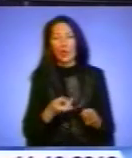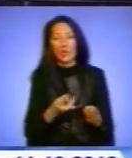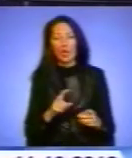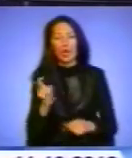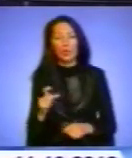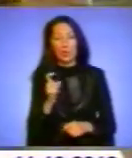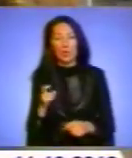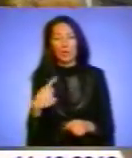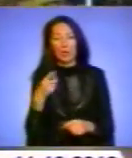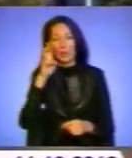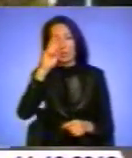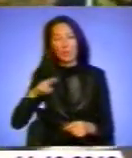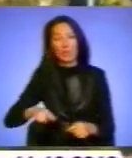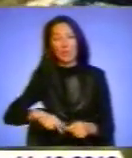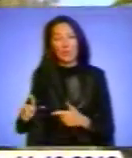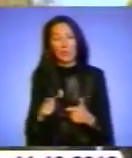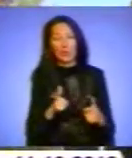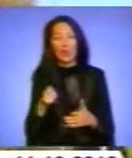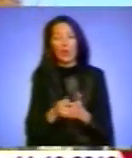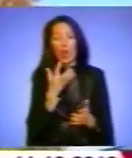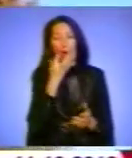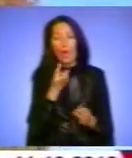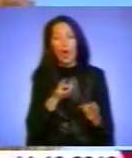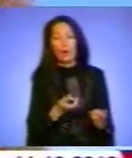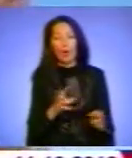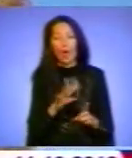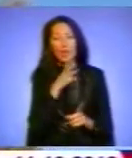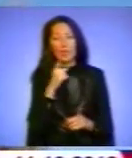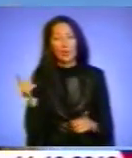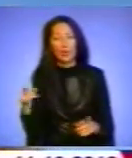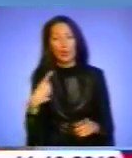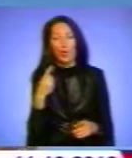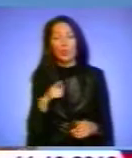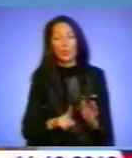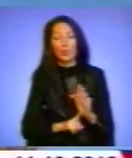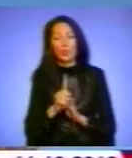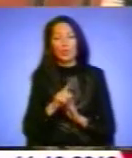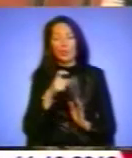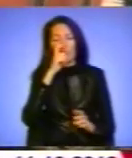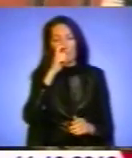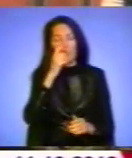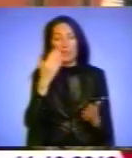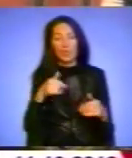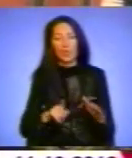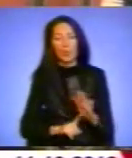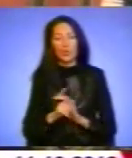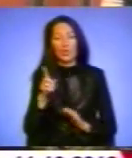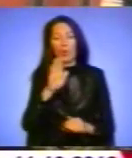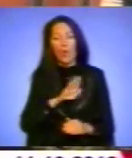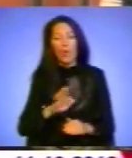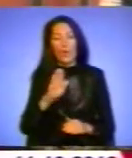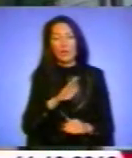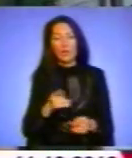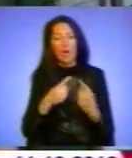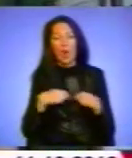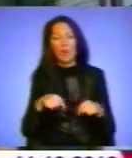адміністрації. Підготовка до опалювального сезону в області розпочалася ще у квітні. І вже на початку вересня об'єкти